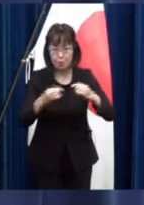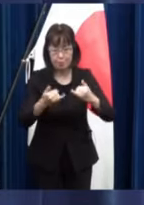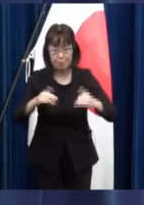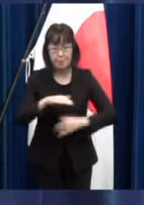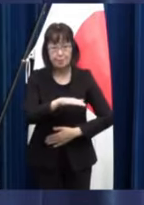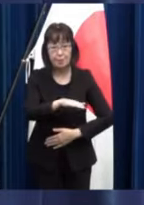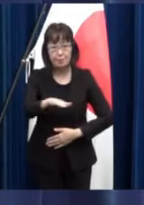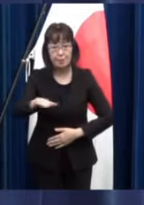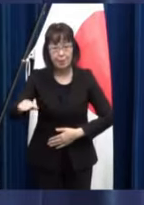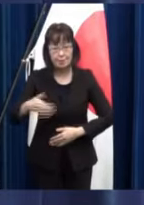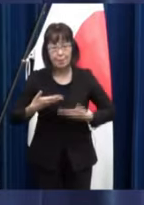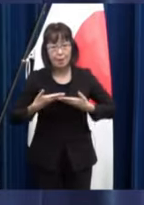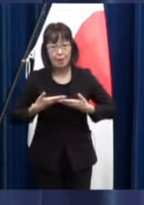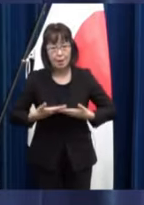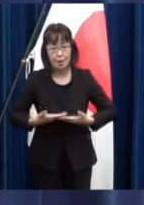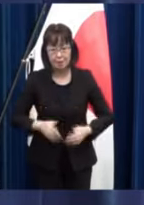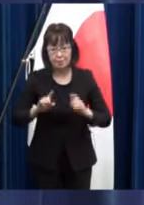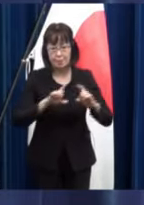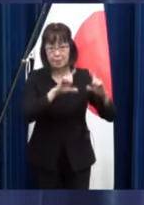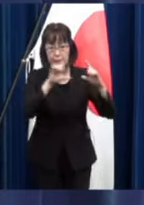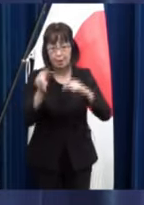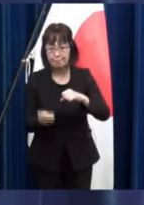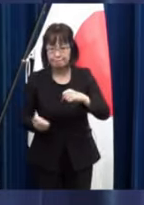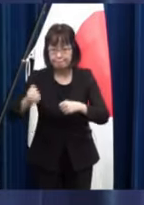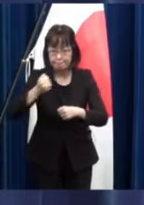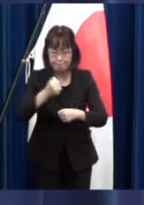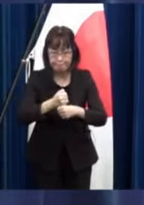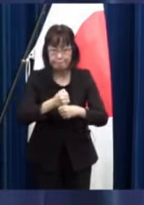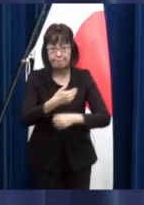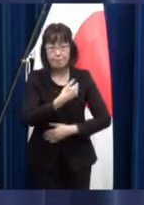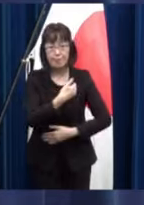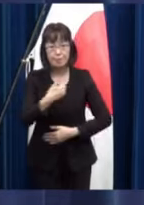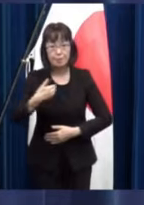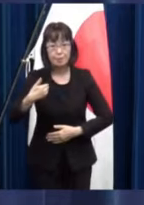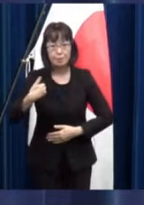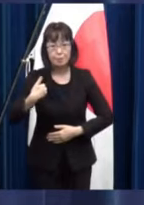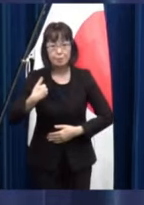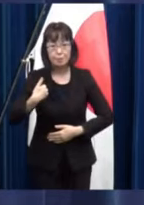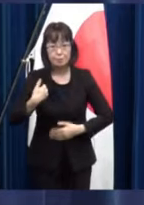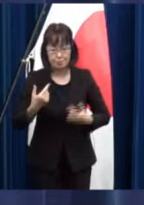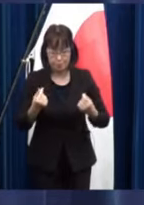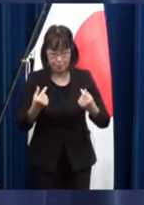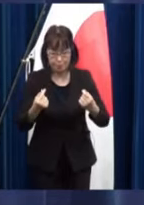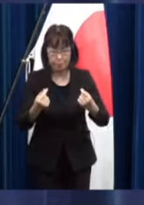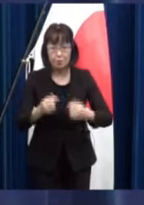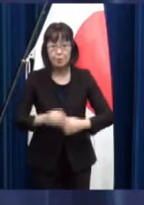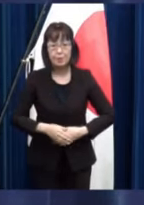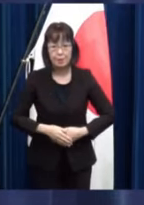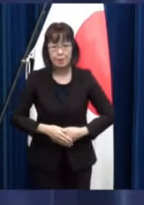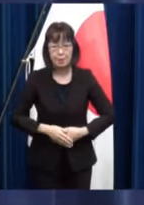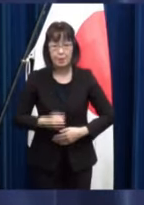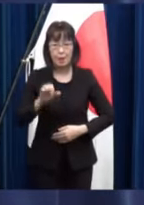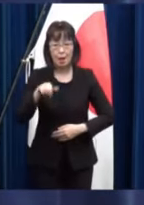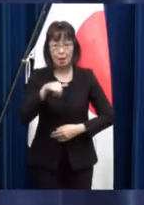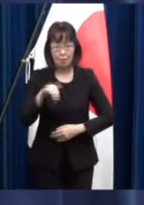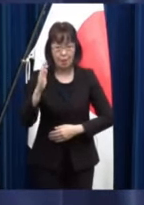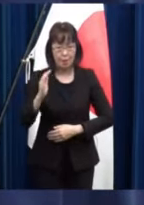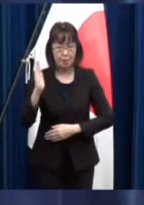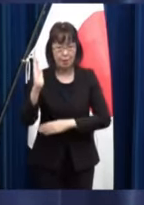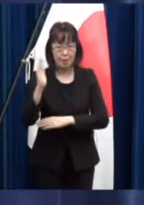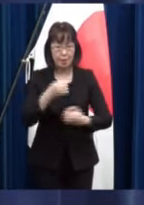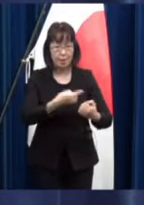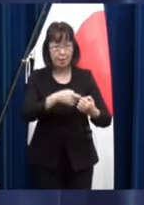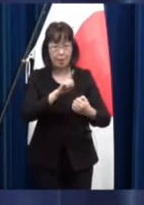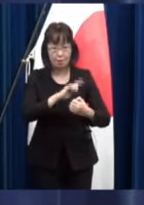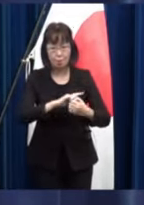して生活を取り戻すことができるためには、安倍政権が進めてきた取り組み